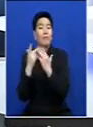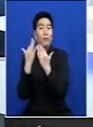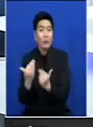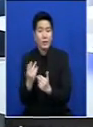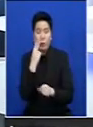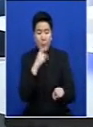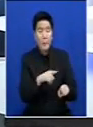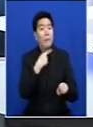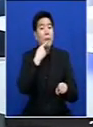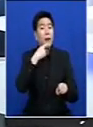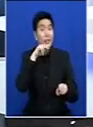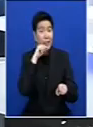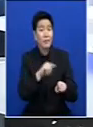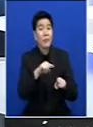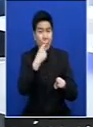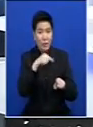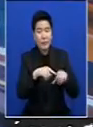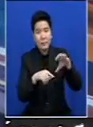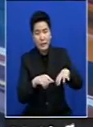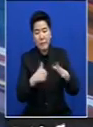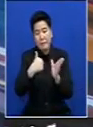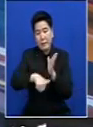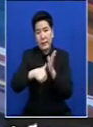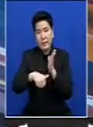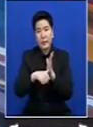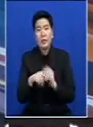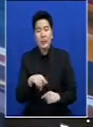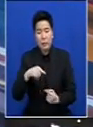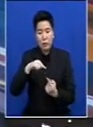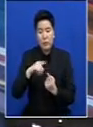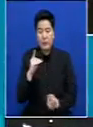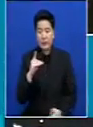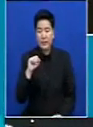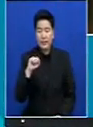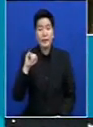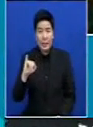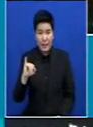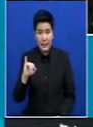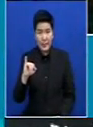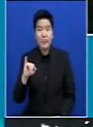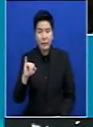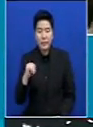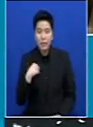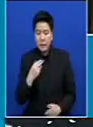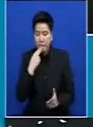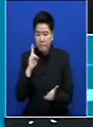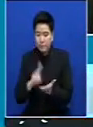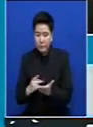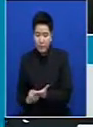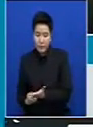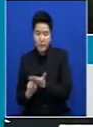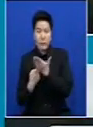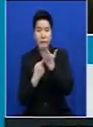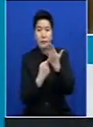ไปดูที่วัดปากน้ำภาษีเจริญครับสำนักคดีภาษีอากรกรมสอบสวนคดีพิเศษหรือว่า DSI เตรียมส่งหนังสือไป